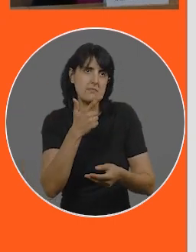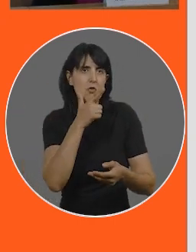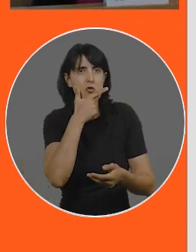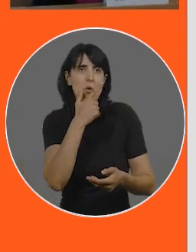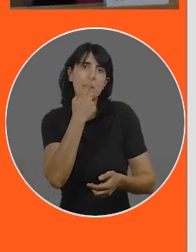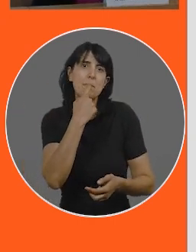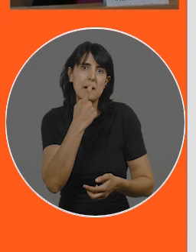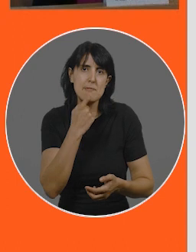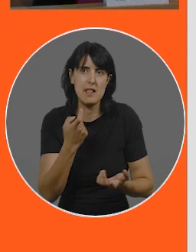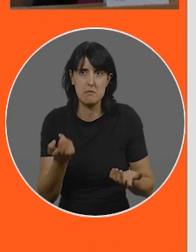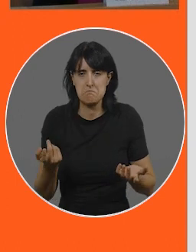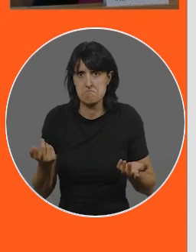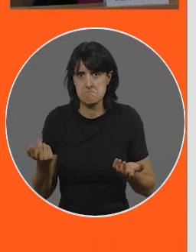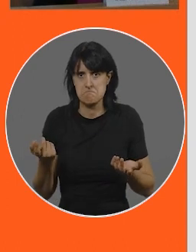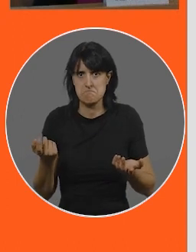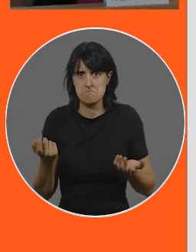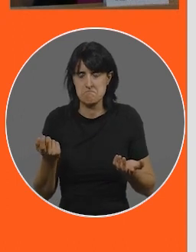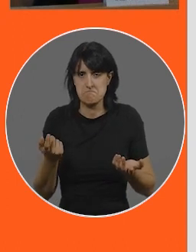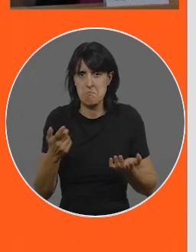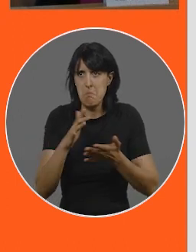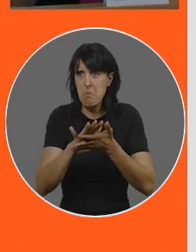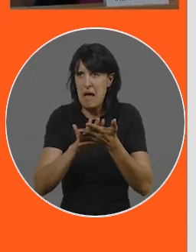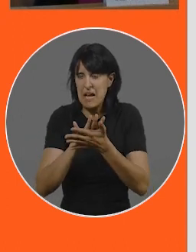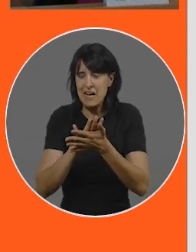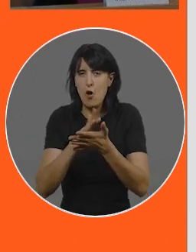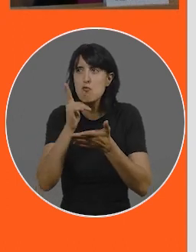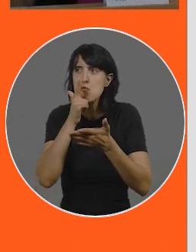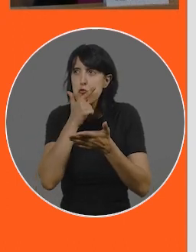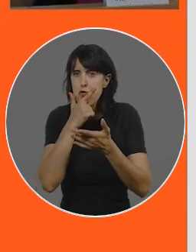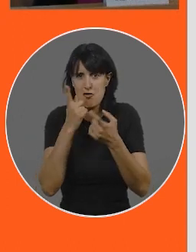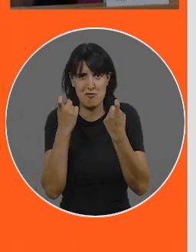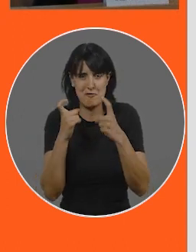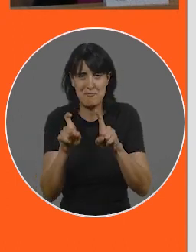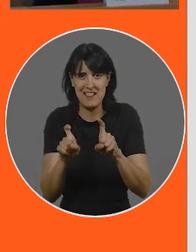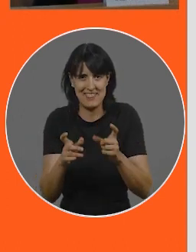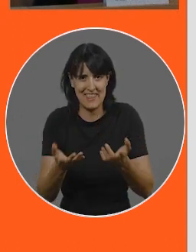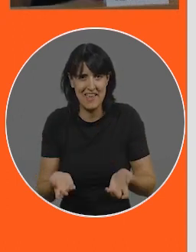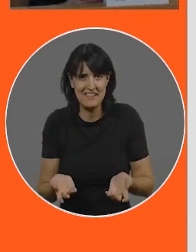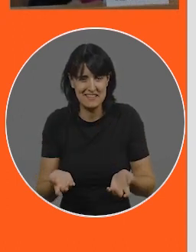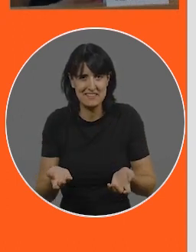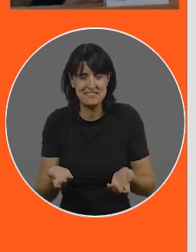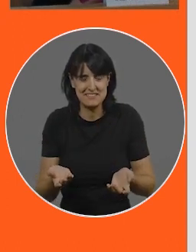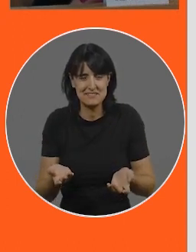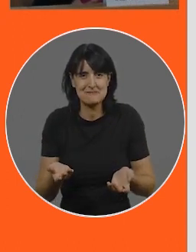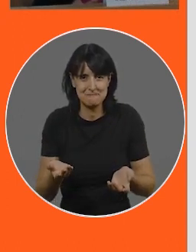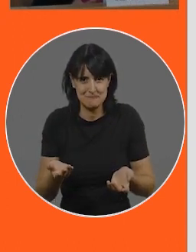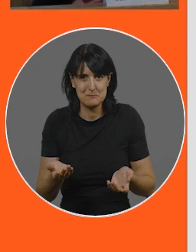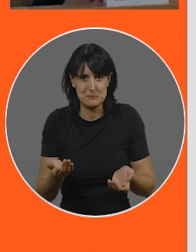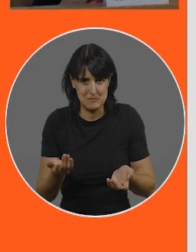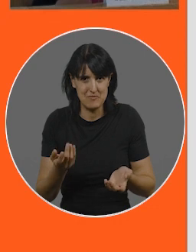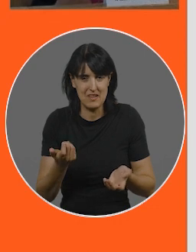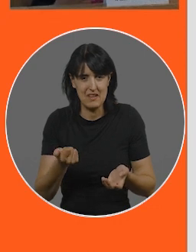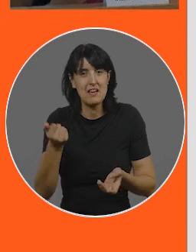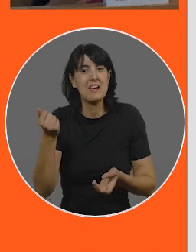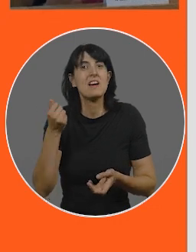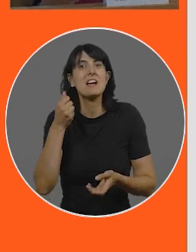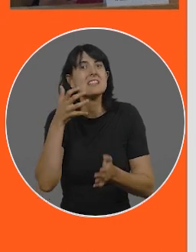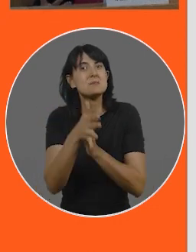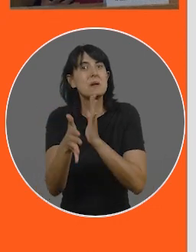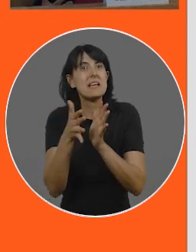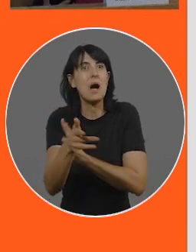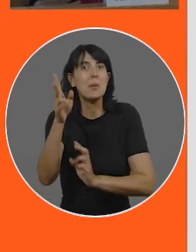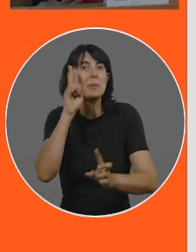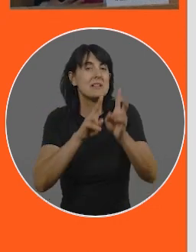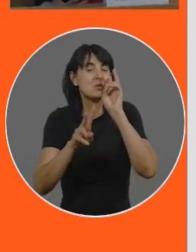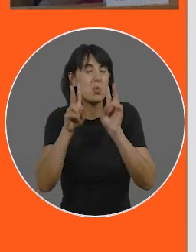El vermell, no sé quant, potser no parlem de colors. Hem d'intentar evitar fer aquestes referències que són